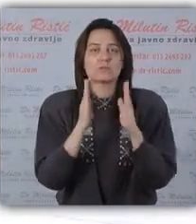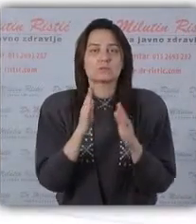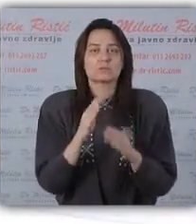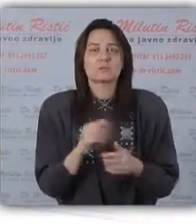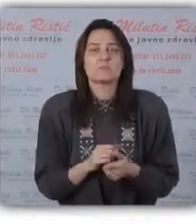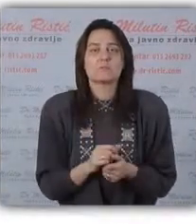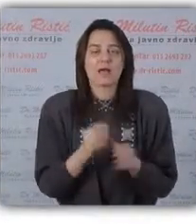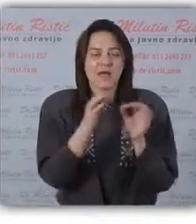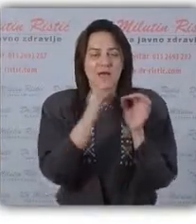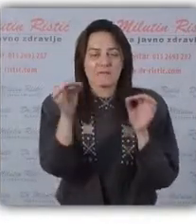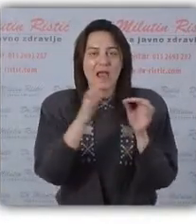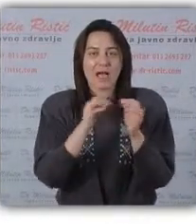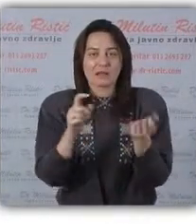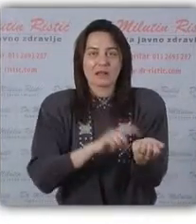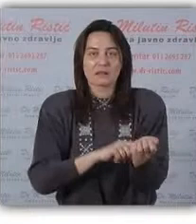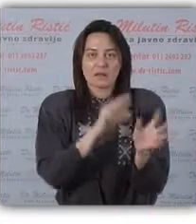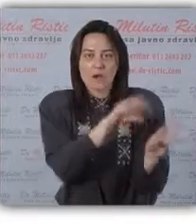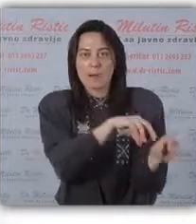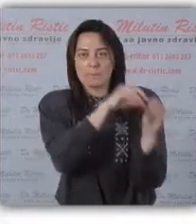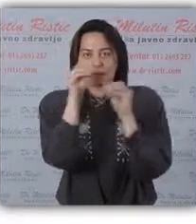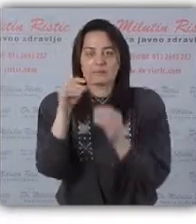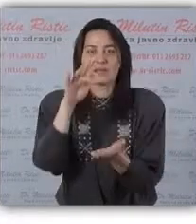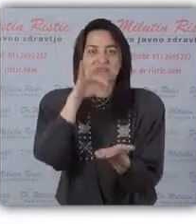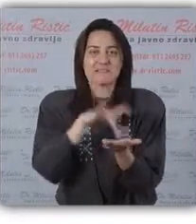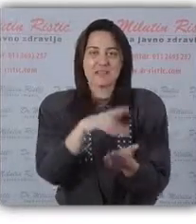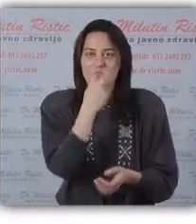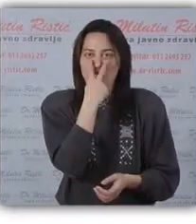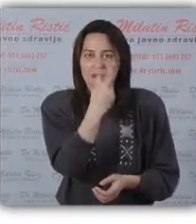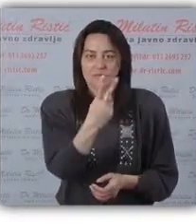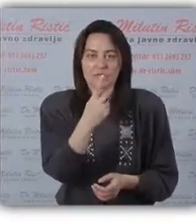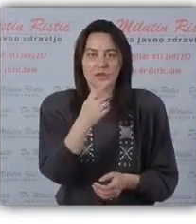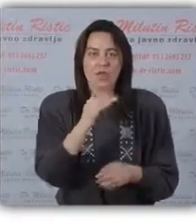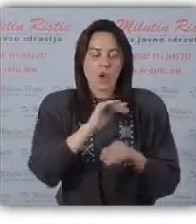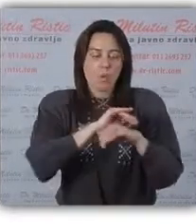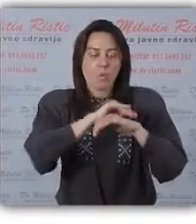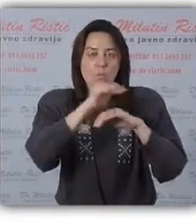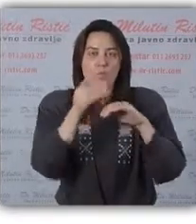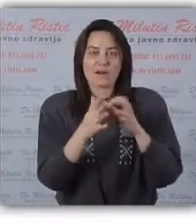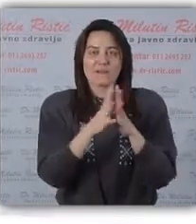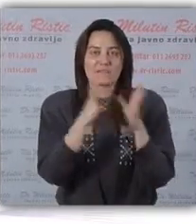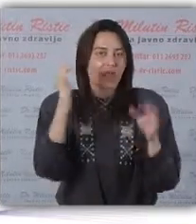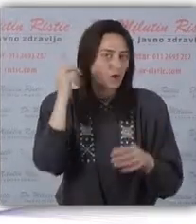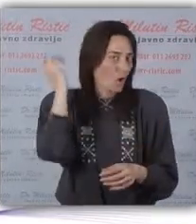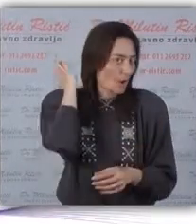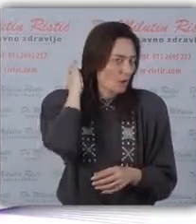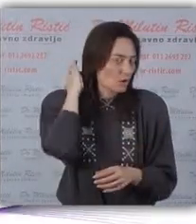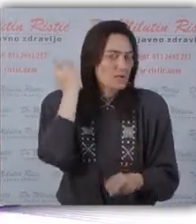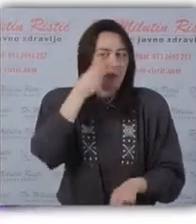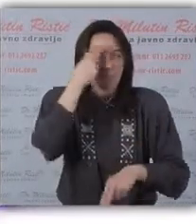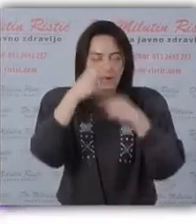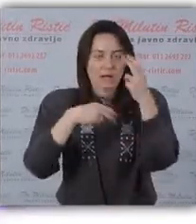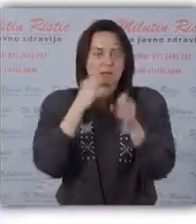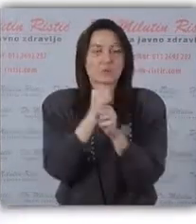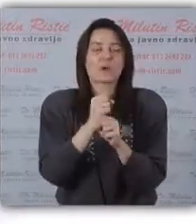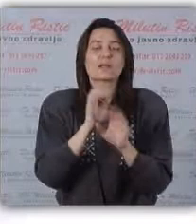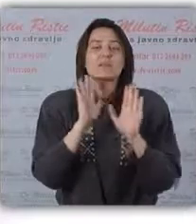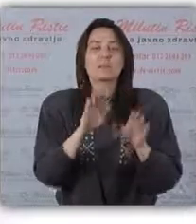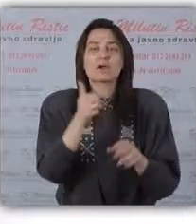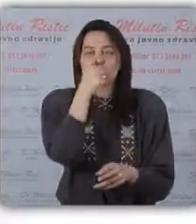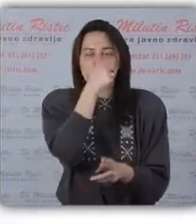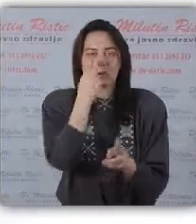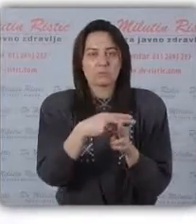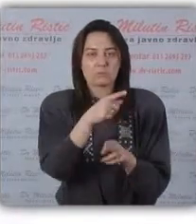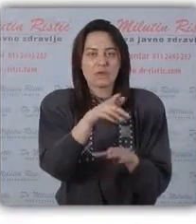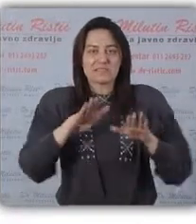nervnim putem vlakna nervna prenose do centara za vid u kori velikog mozga. Pregled se obavlja tako